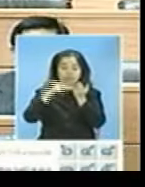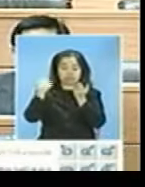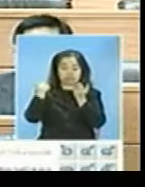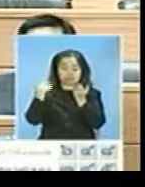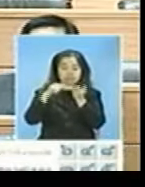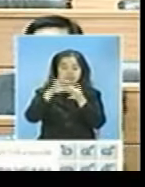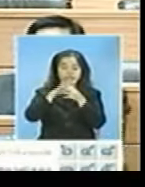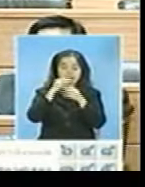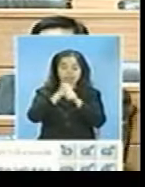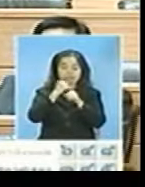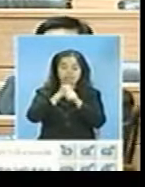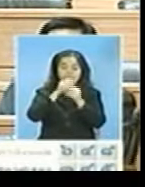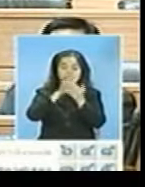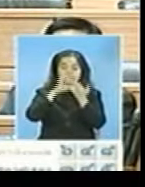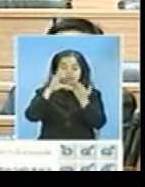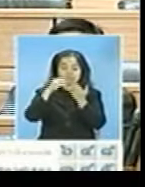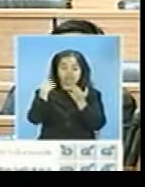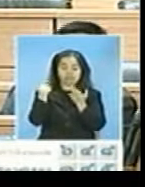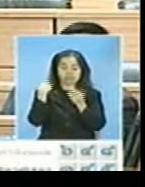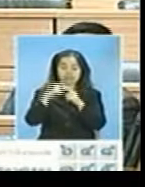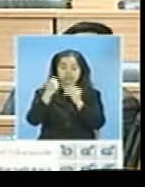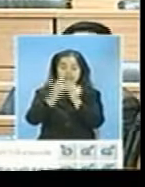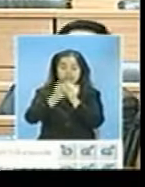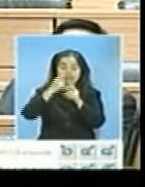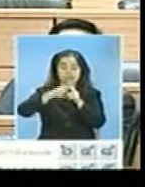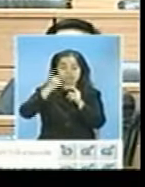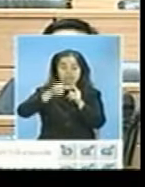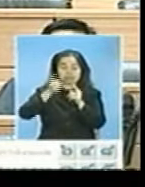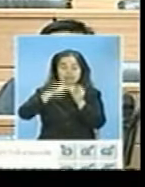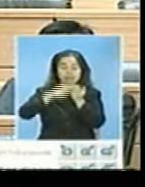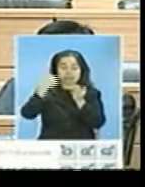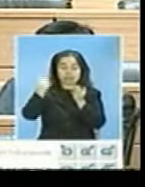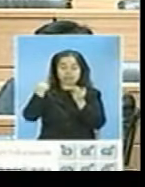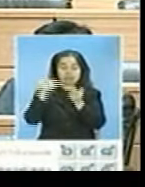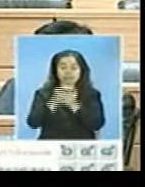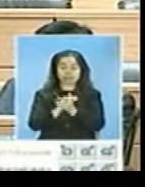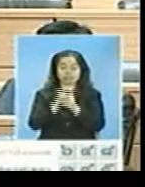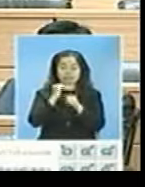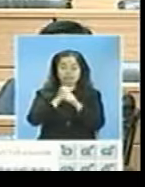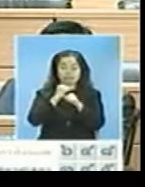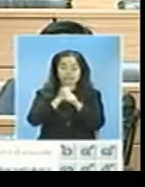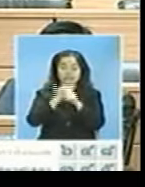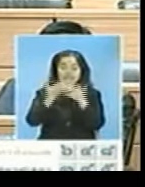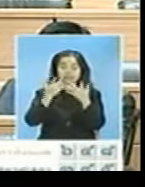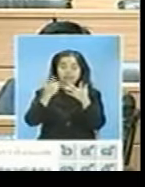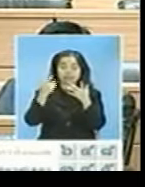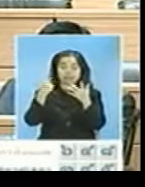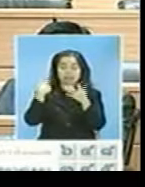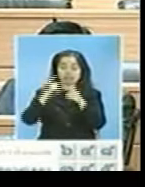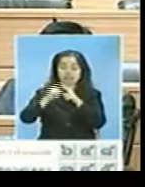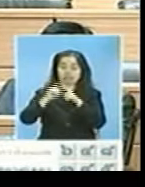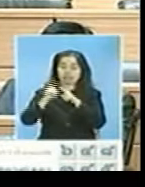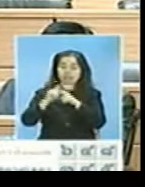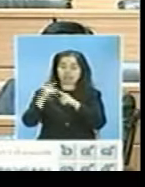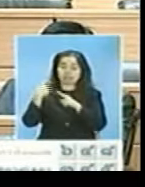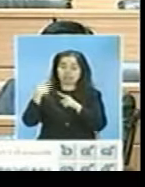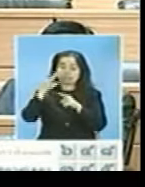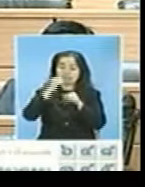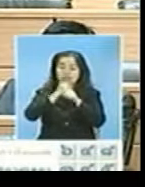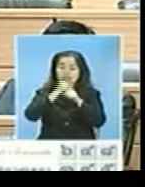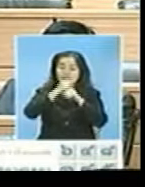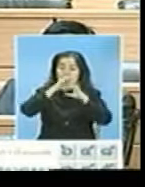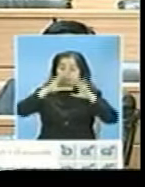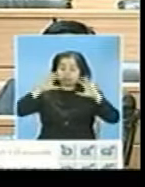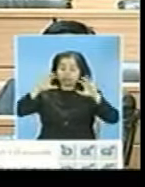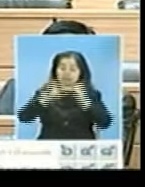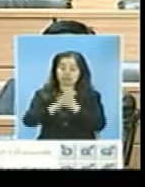าราชการที่มีตำแหน่งหรือเงินเดือนประจำพนักงานหรือลูกจ้างของหน่วยงานราชการหน่วยง